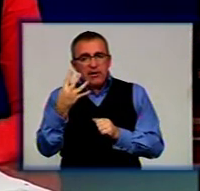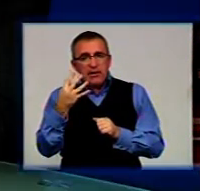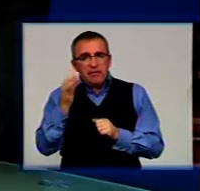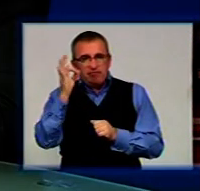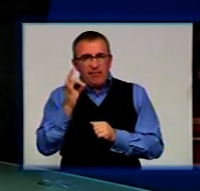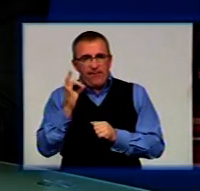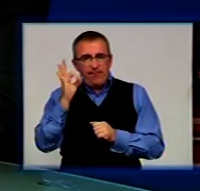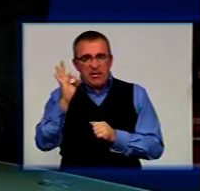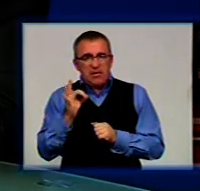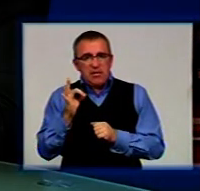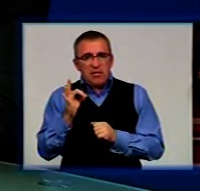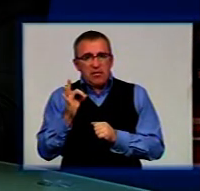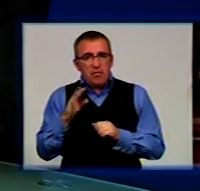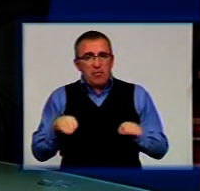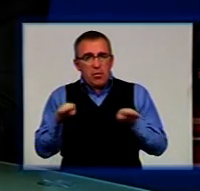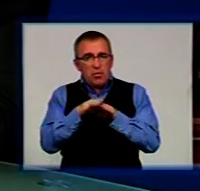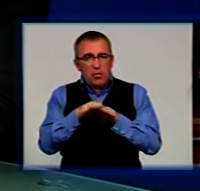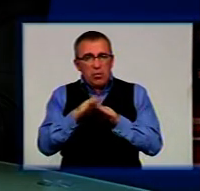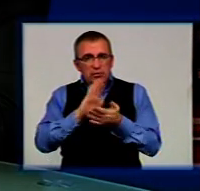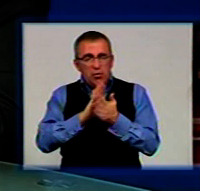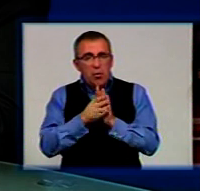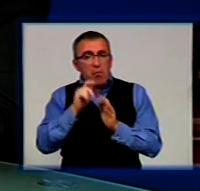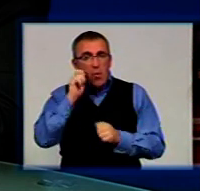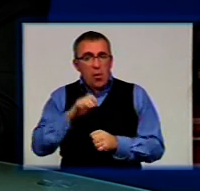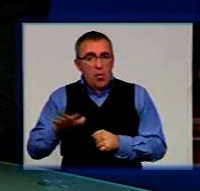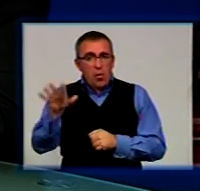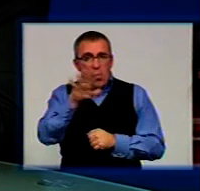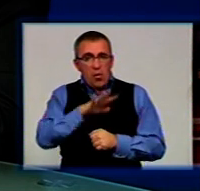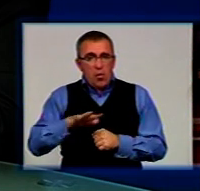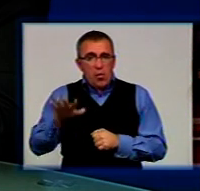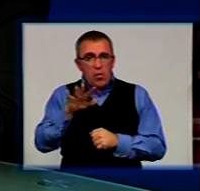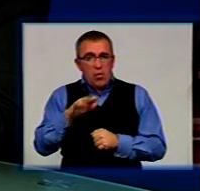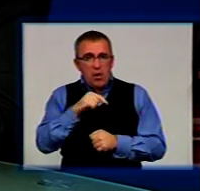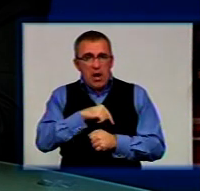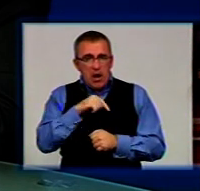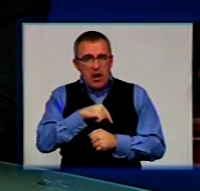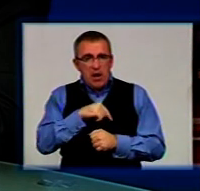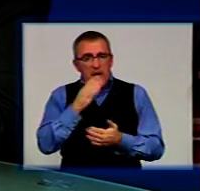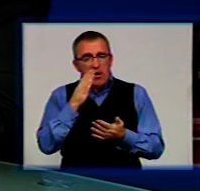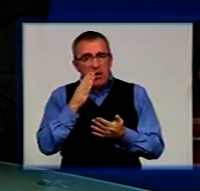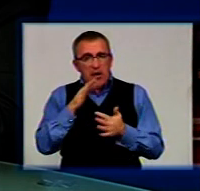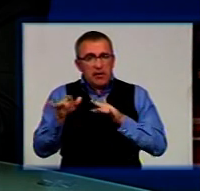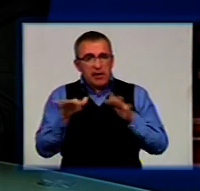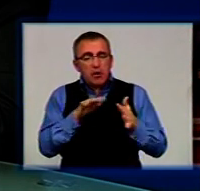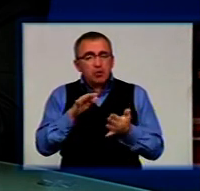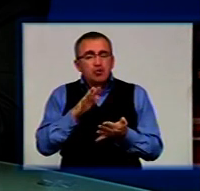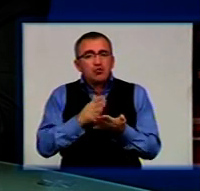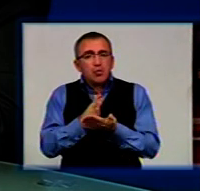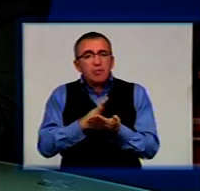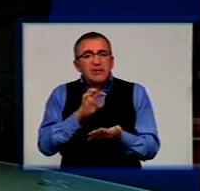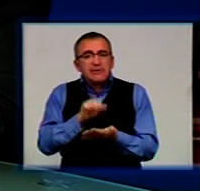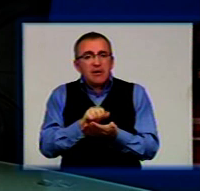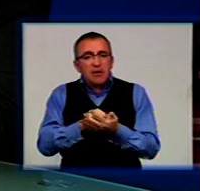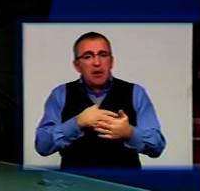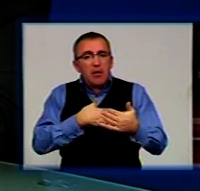8,4%. Якщо порівнювати ситуацію по Україні, то основні показники, які характеризують діяльність служби зайнятості, це